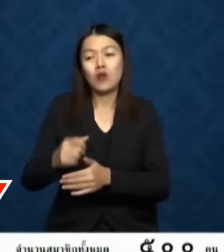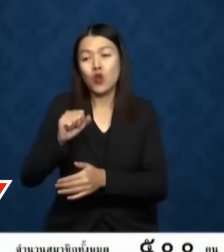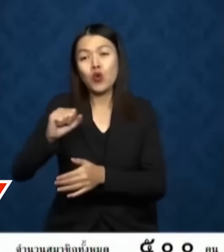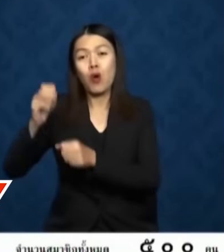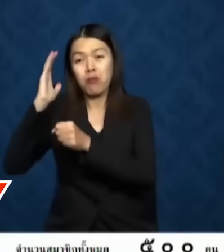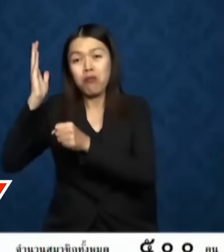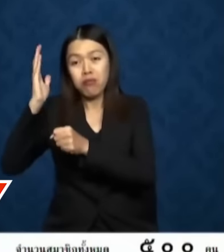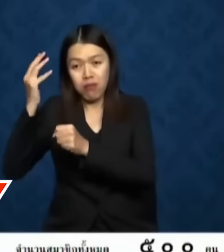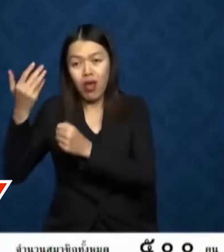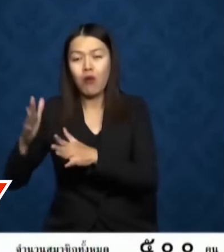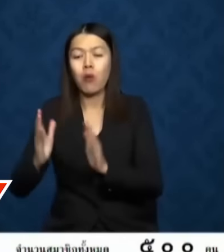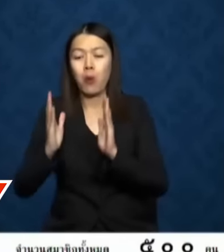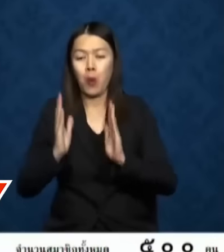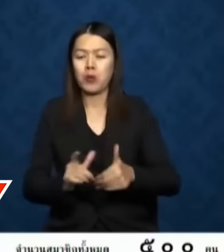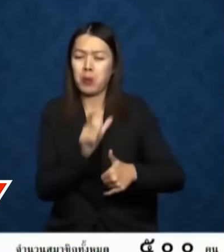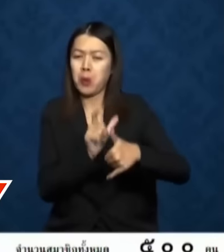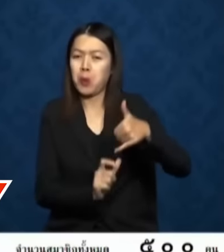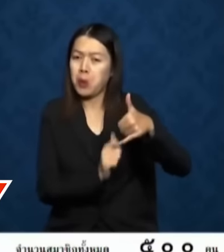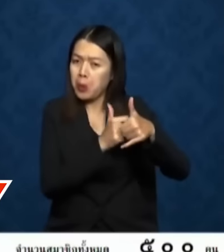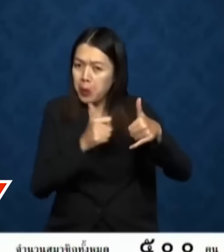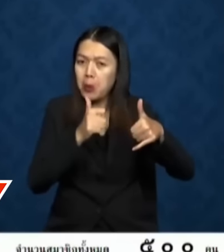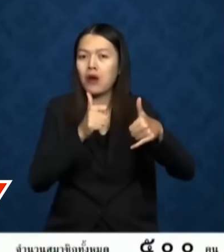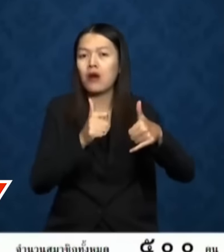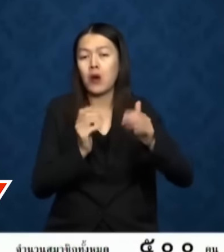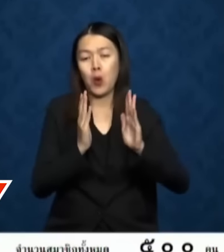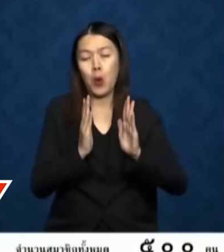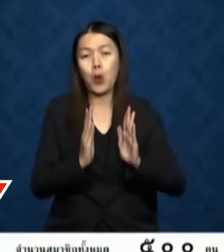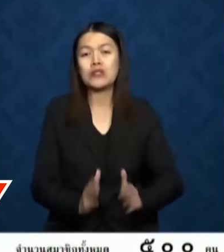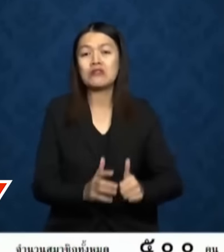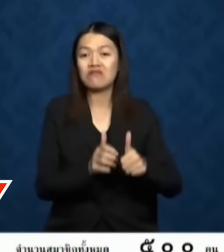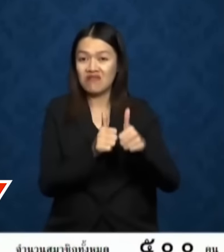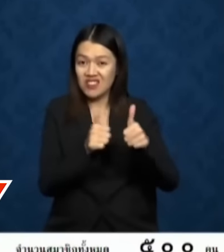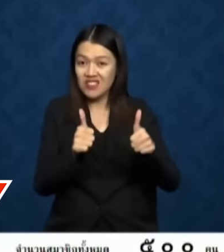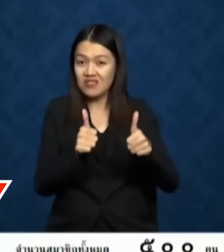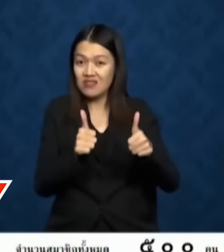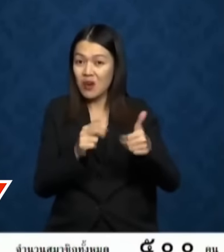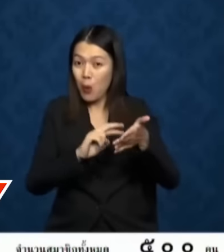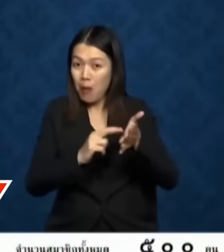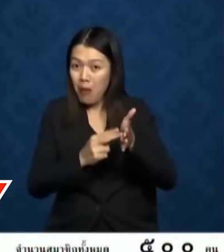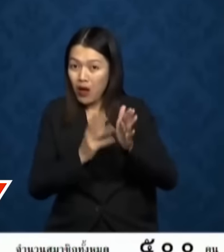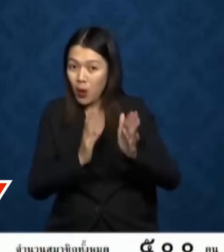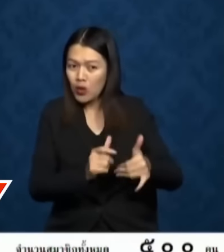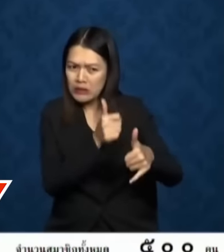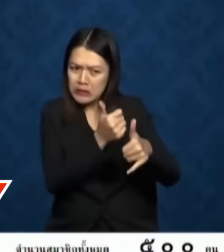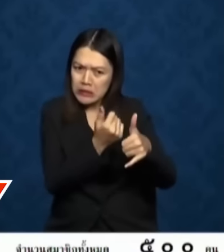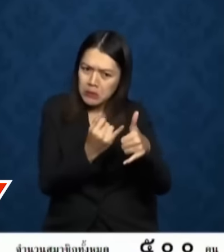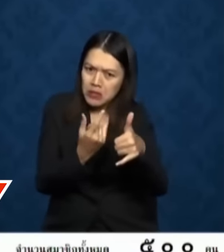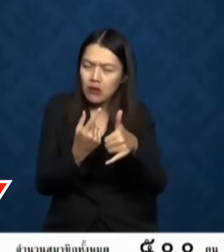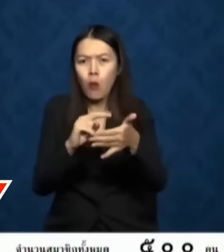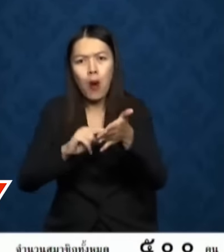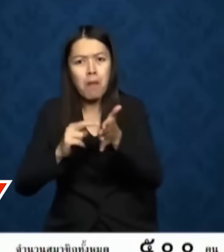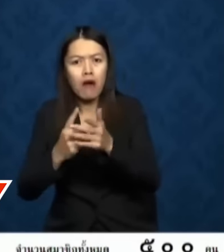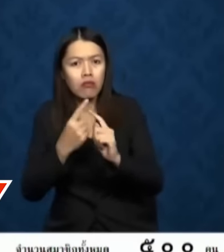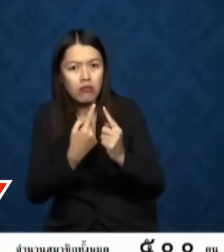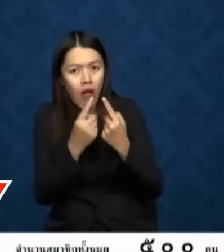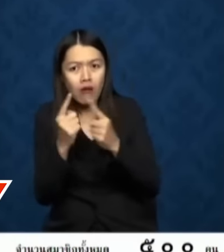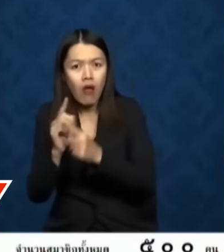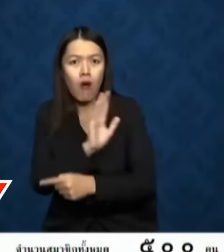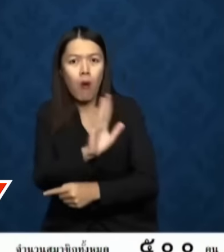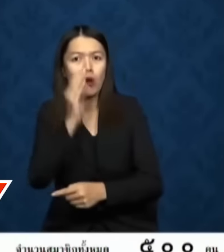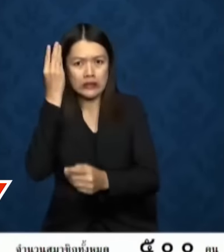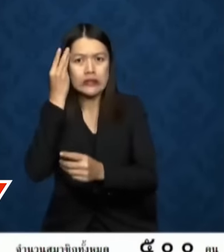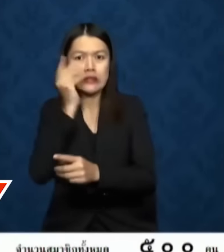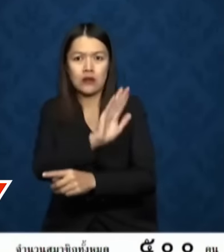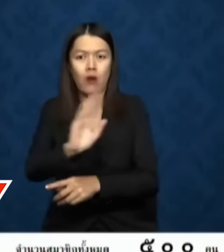นะครับว่าประชากรที่มีคุณภาพคือคนดีคนดีในความหมายของคนแต่ละคนก็ไม่เท่ากันนะครับเราต้องตีความให้ชัดเ